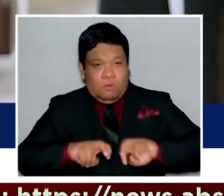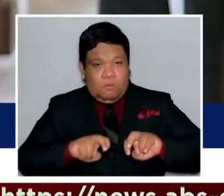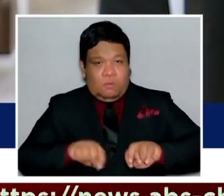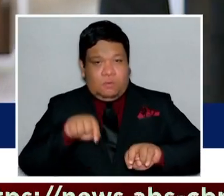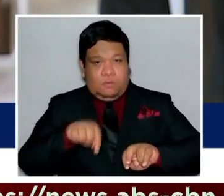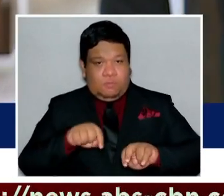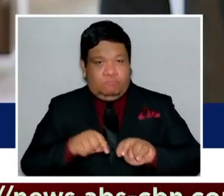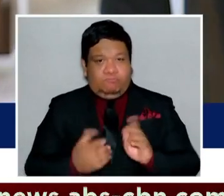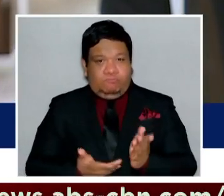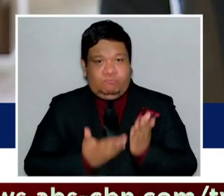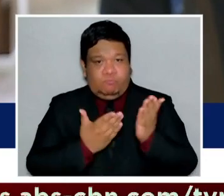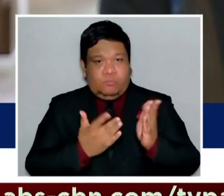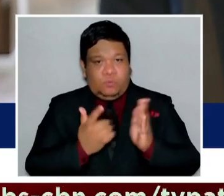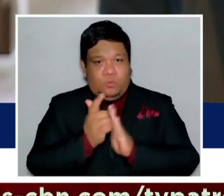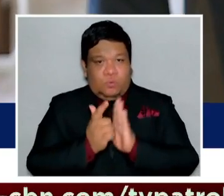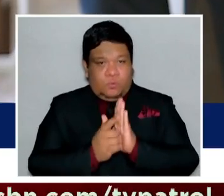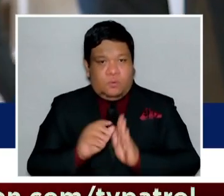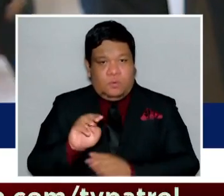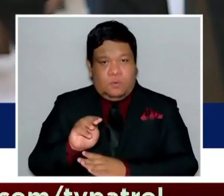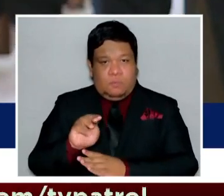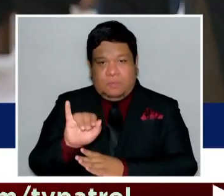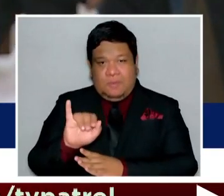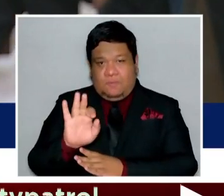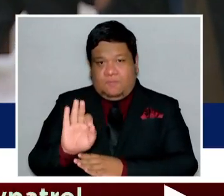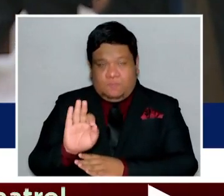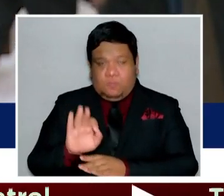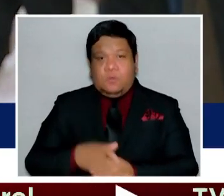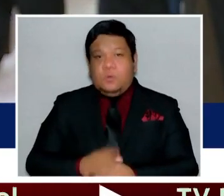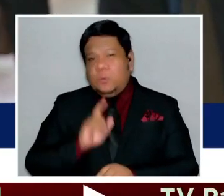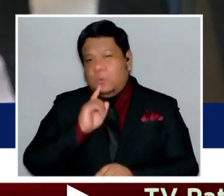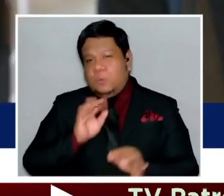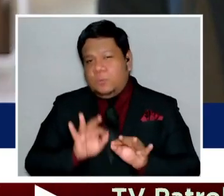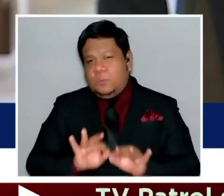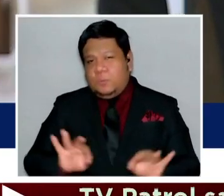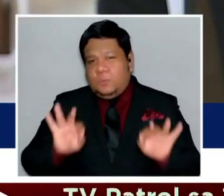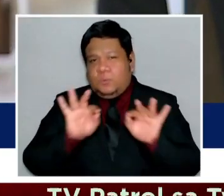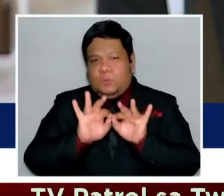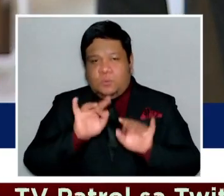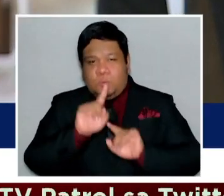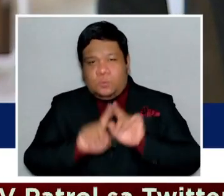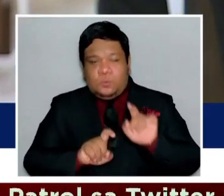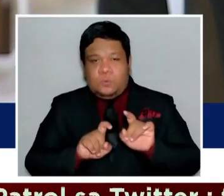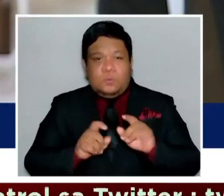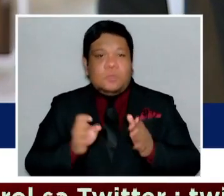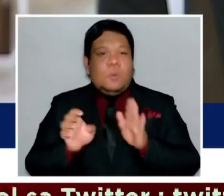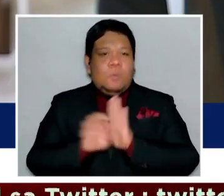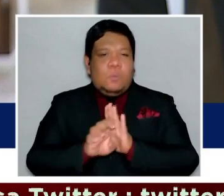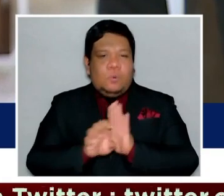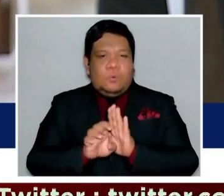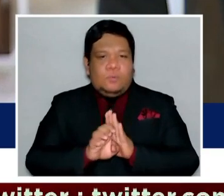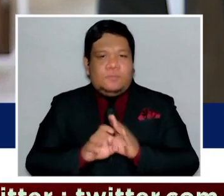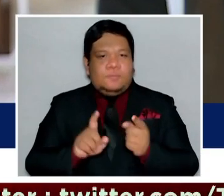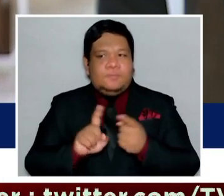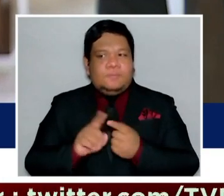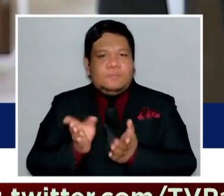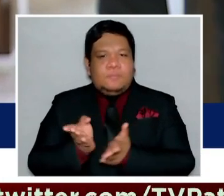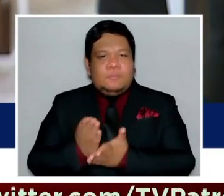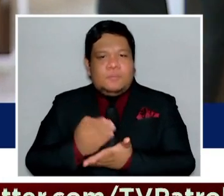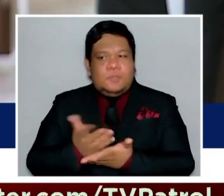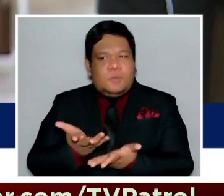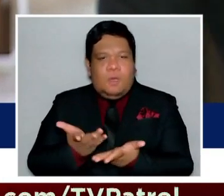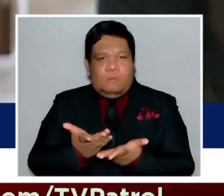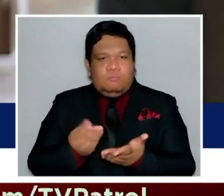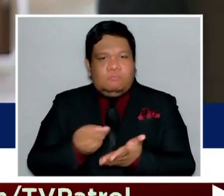provision na ito ng MIF Bill. Partikular na yung mga importanteng tanong, saan kukunin yung pondo para rito?